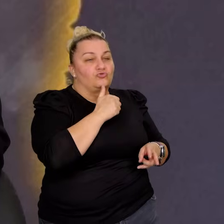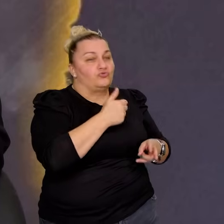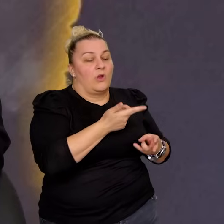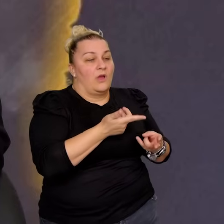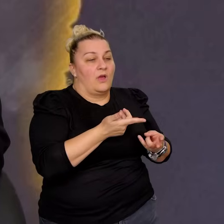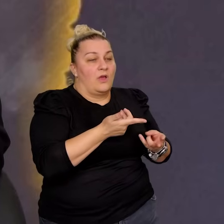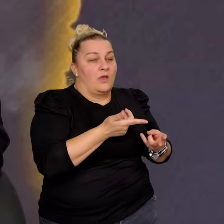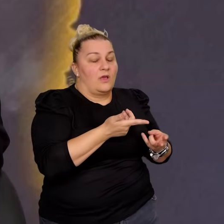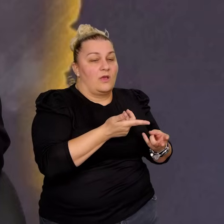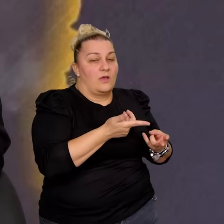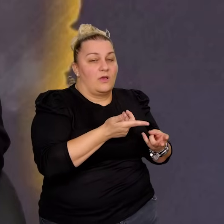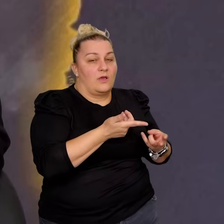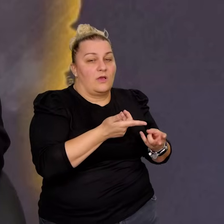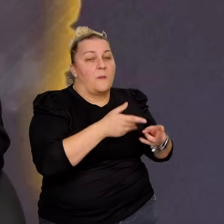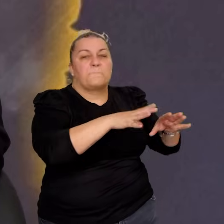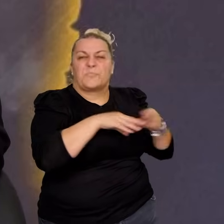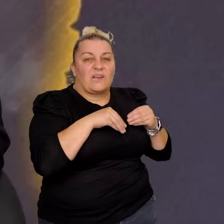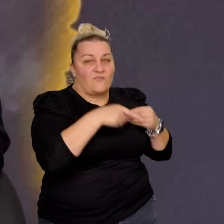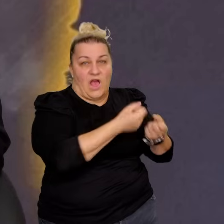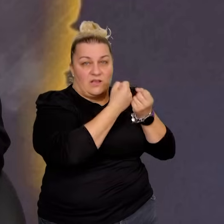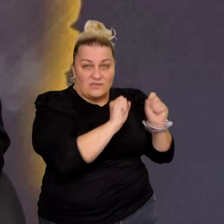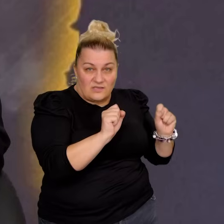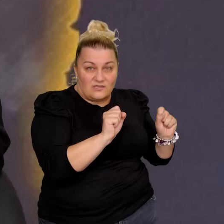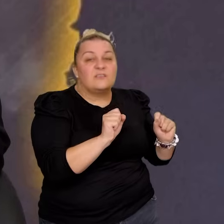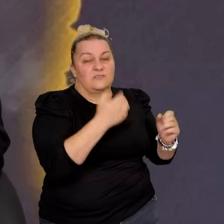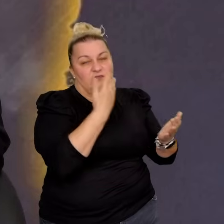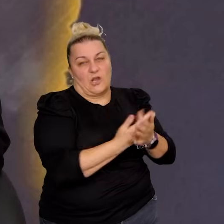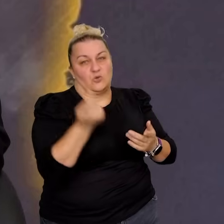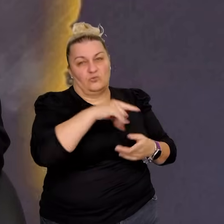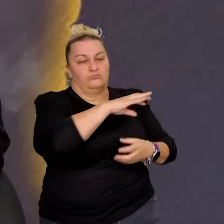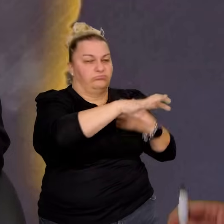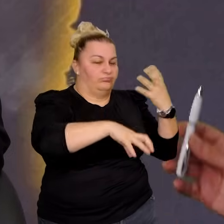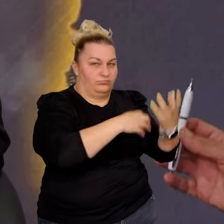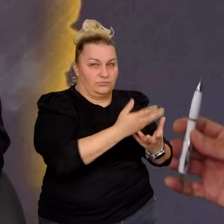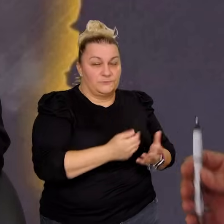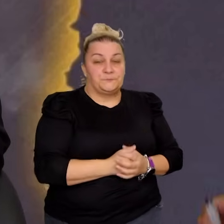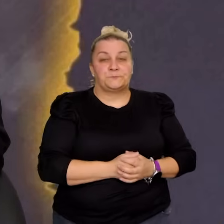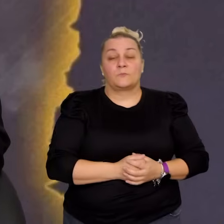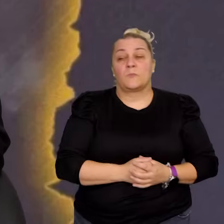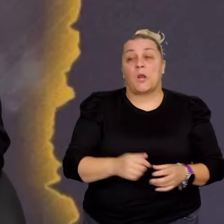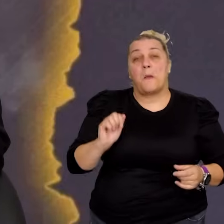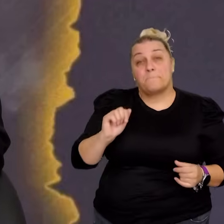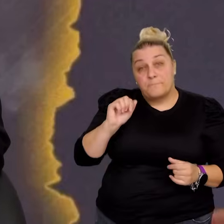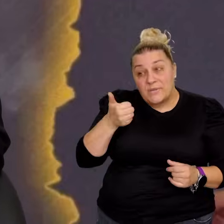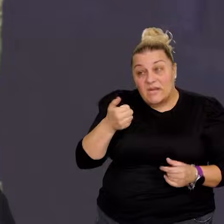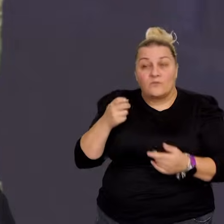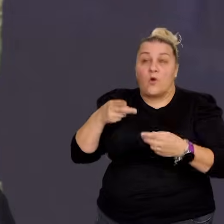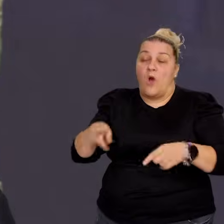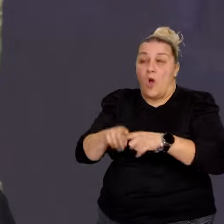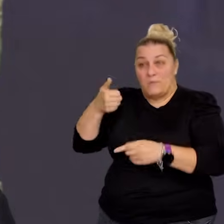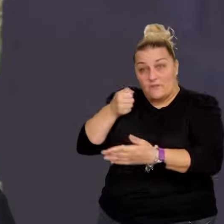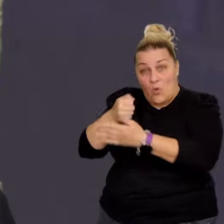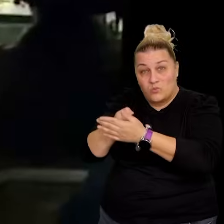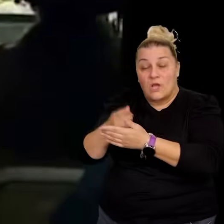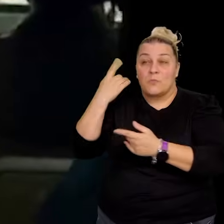nisu mogli jednostavno to prihvatiti i jednostavno je došlo do toga. Prvi na udaru bio je vaš grad, naš grad,